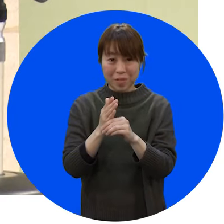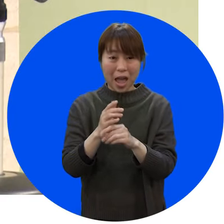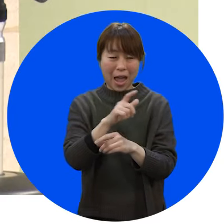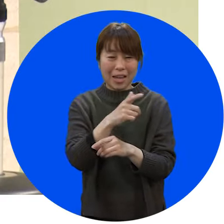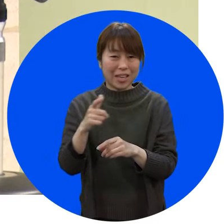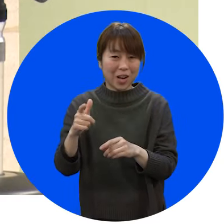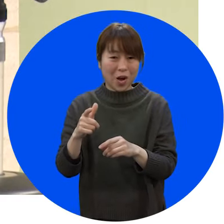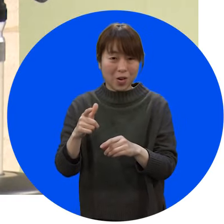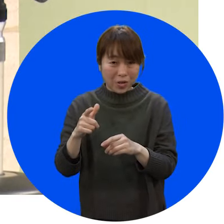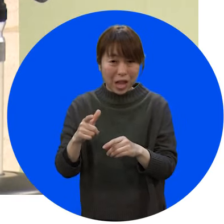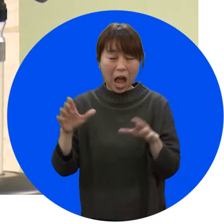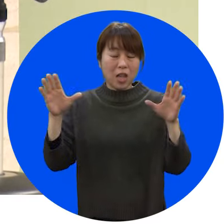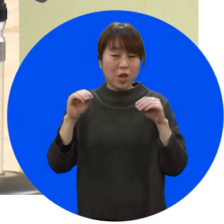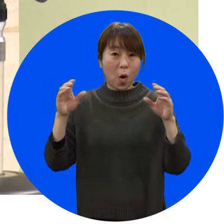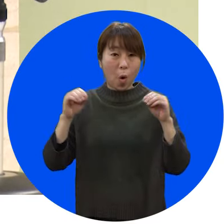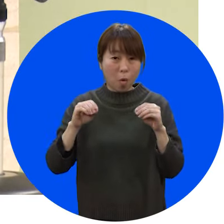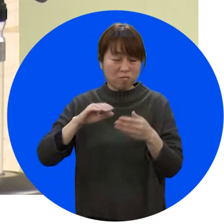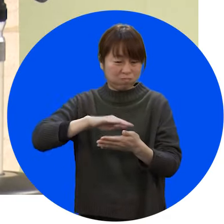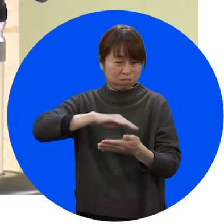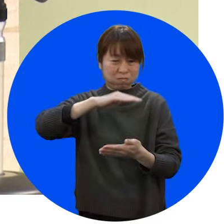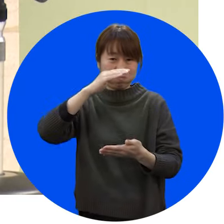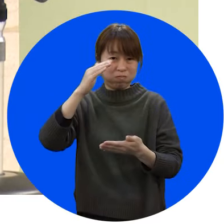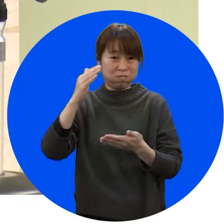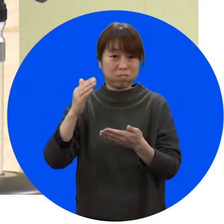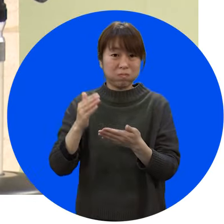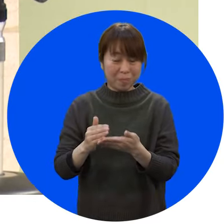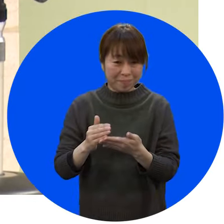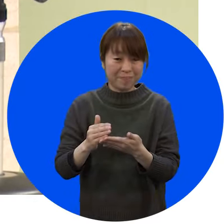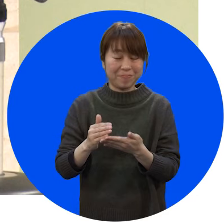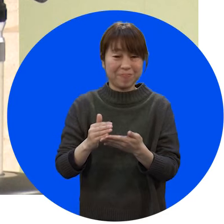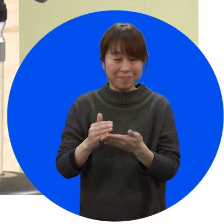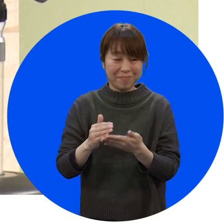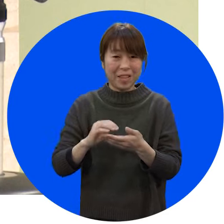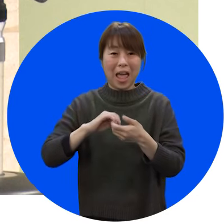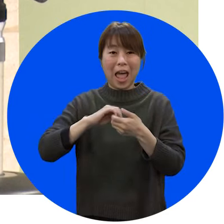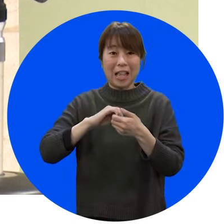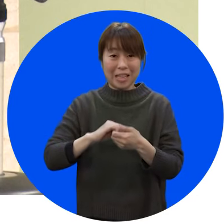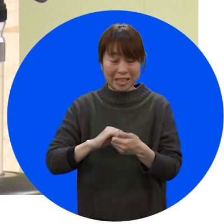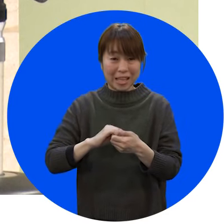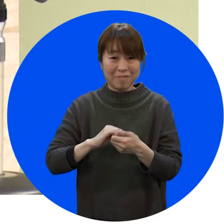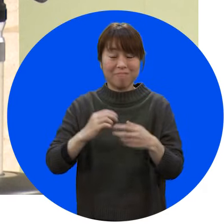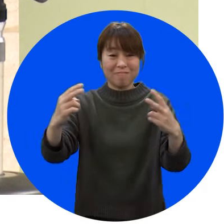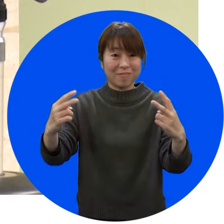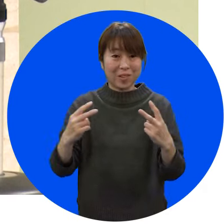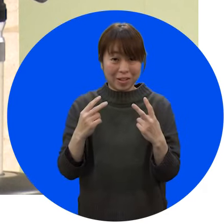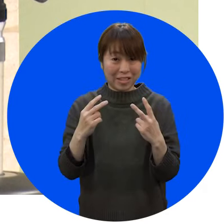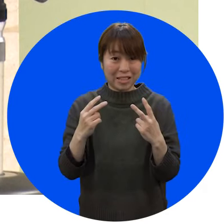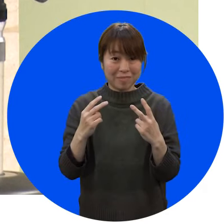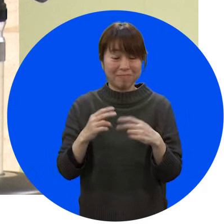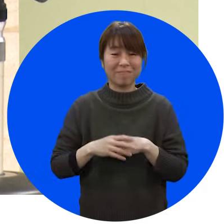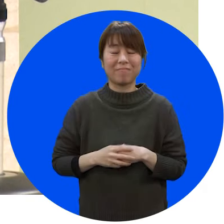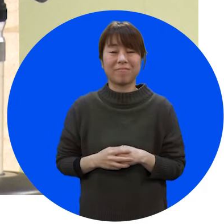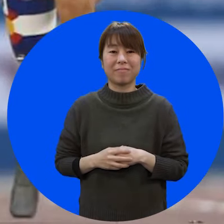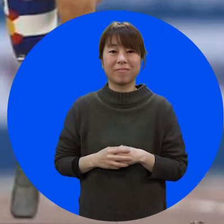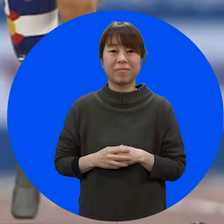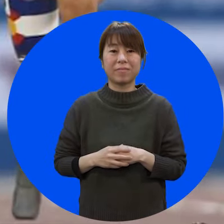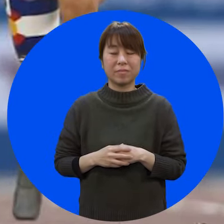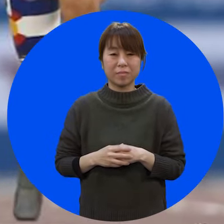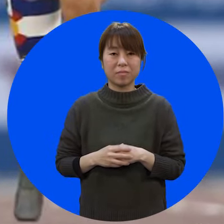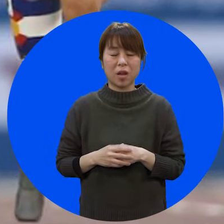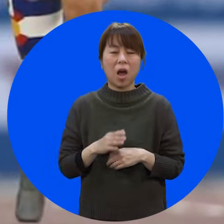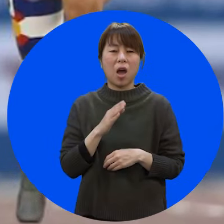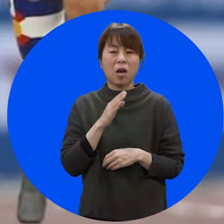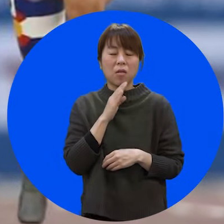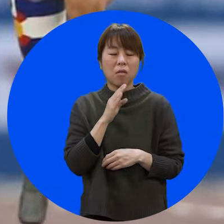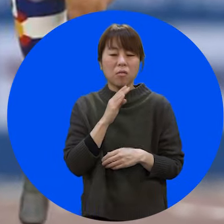った裏話や競技への熱い思いなど見どころ聞きどころ満載です。ぜひご覧ください。